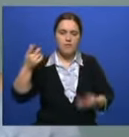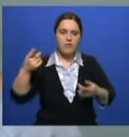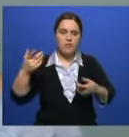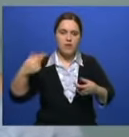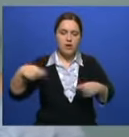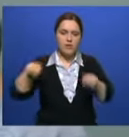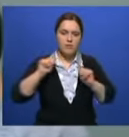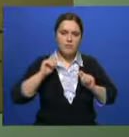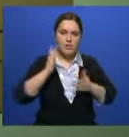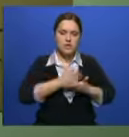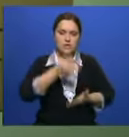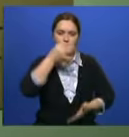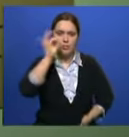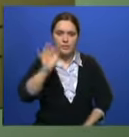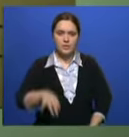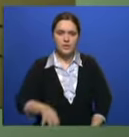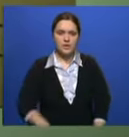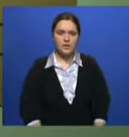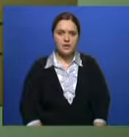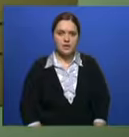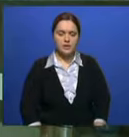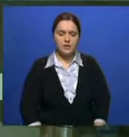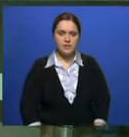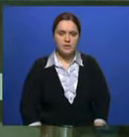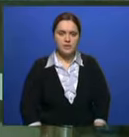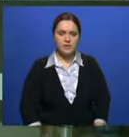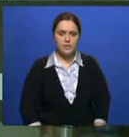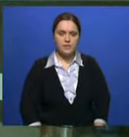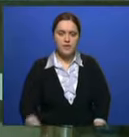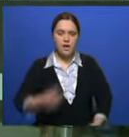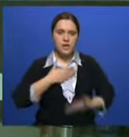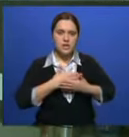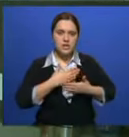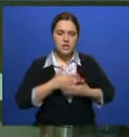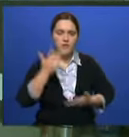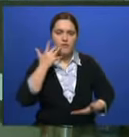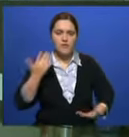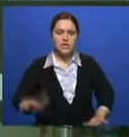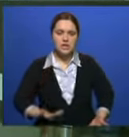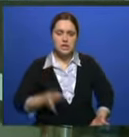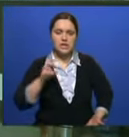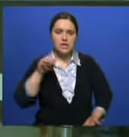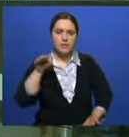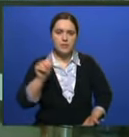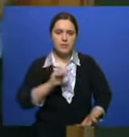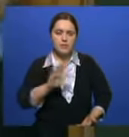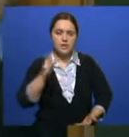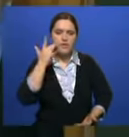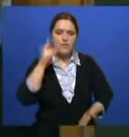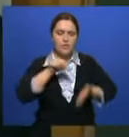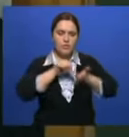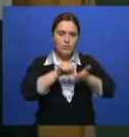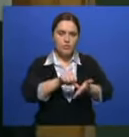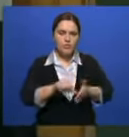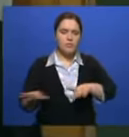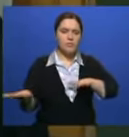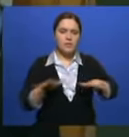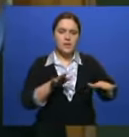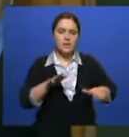весь его многочисленный опыт. Александр Архипович ведет активный образ жизни, не пропускает ни одно культурное мероприятие с